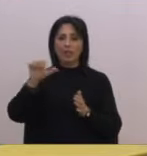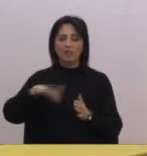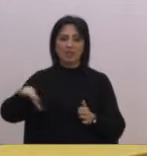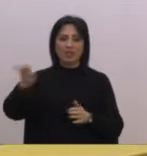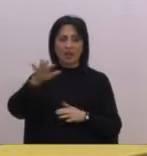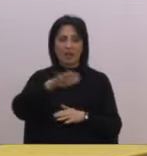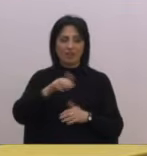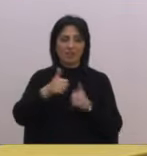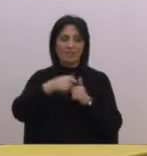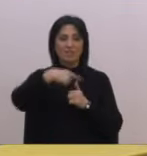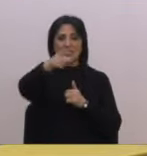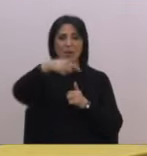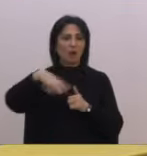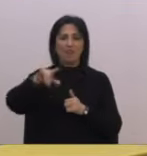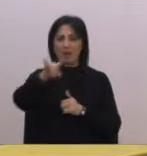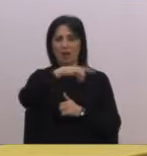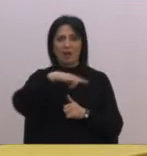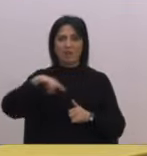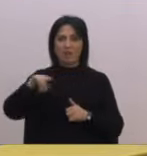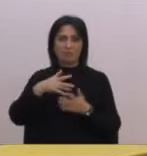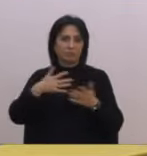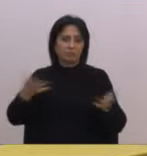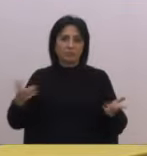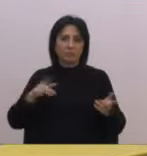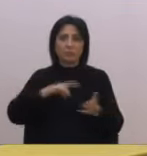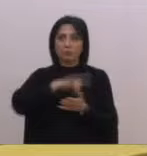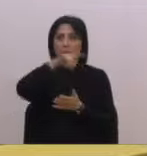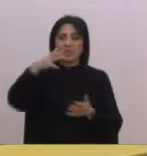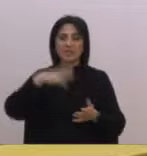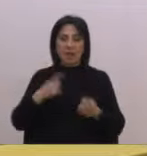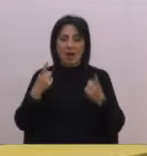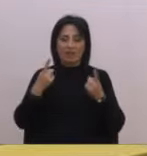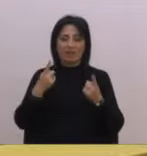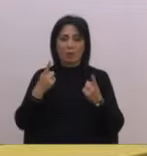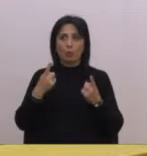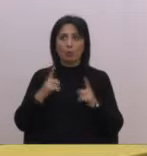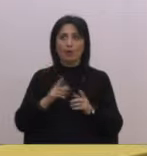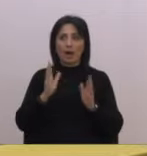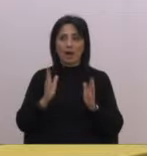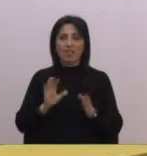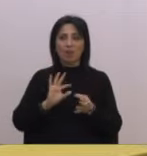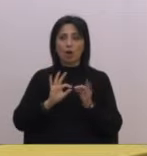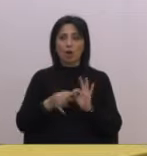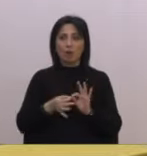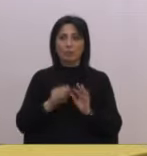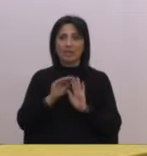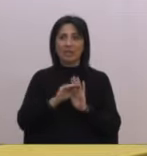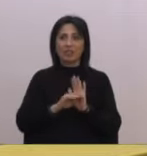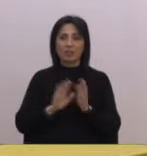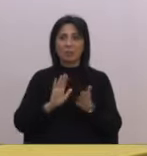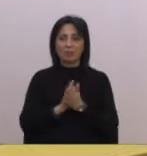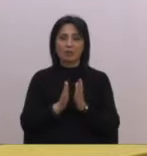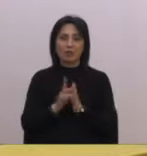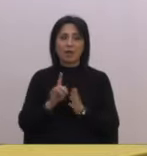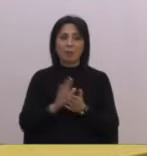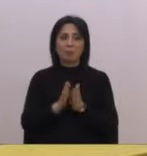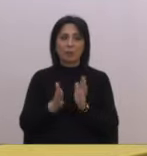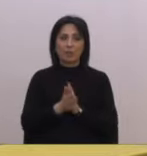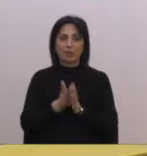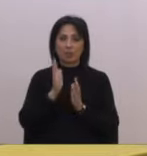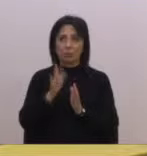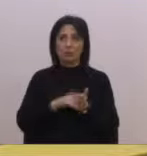ჩვენ სამეზობლო ყველა ქვეყანაში და ასე შემდეგ, ასე რომ საქართველო განსაზღვრა კონკრეტული კრიტერიუმები და პირობები, რა პირობებით